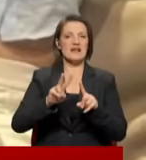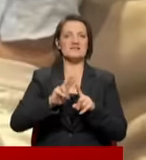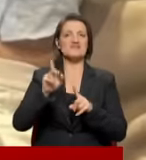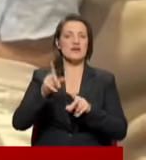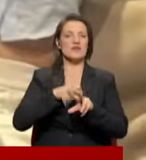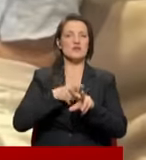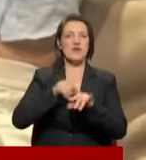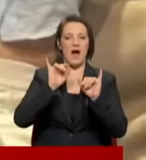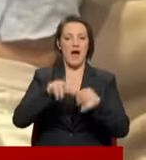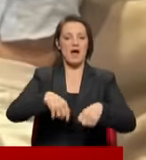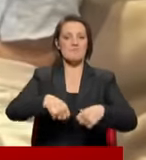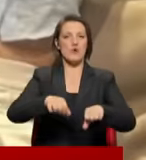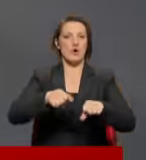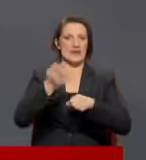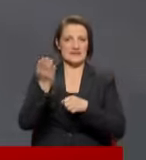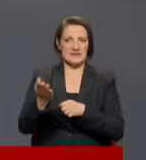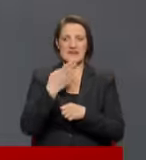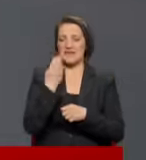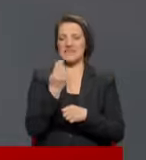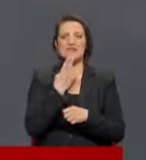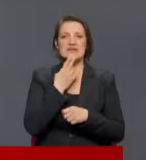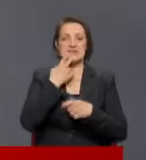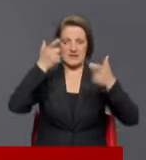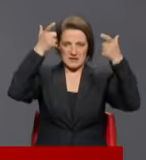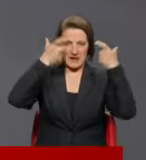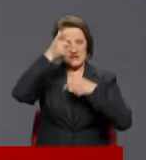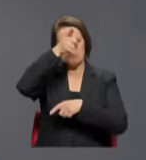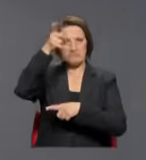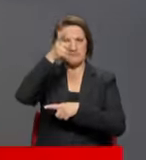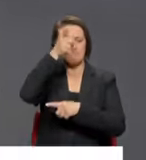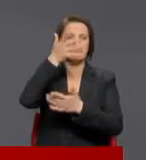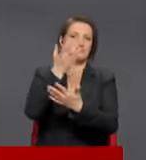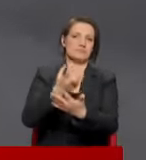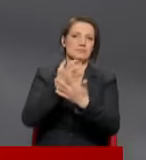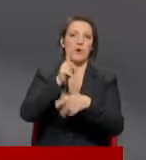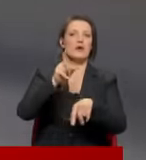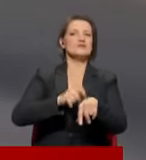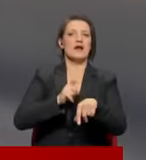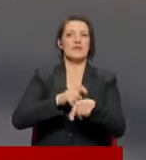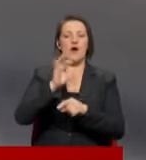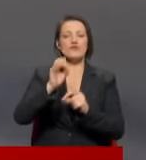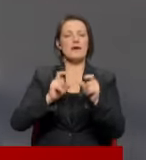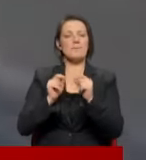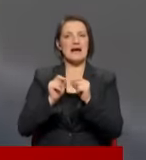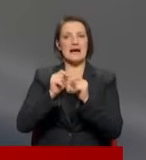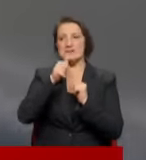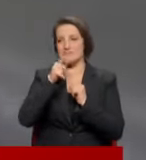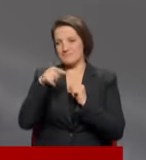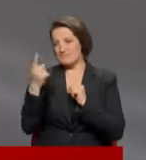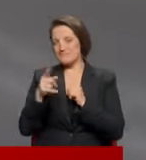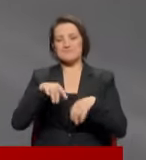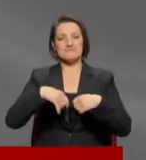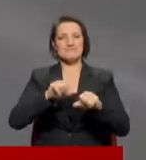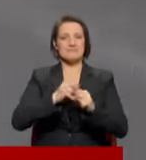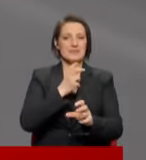Nazlıcan Yolcu aynı motosikletteydi. Genç kadının kask kamerası kayıttaydı. O sırada Osman Berkant Keskin